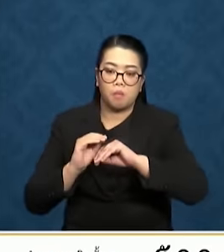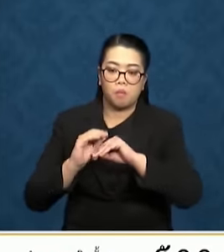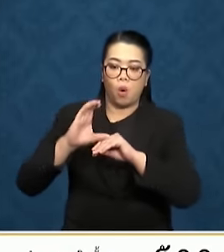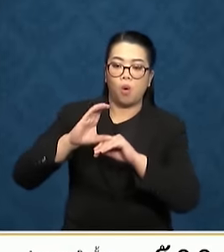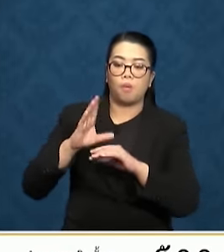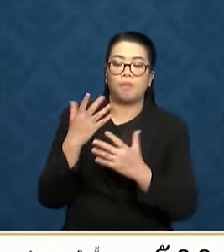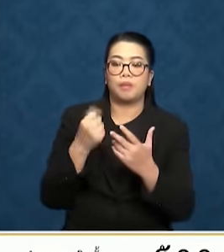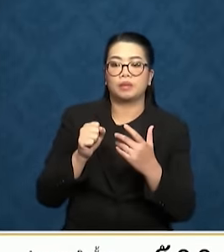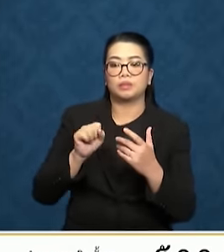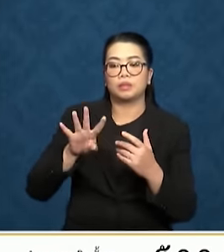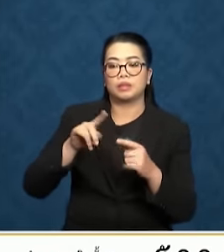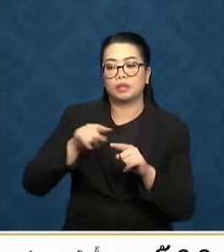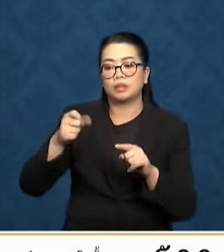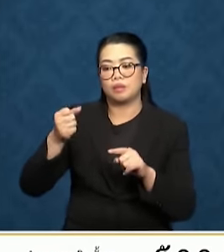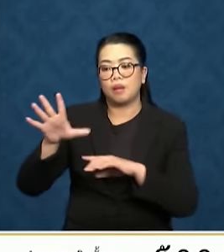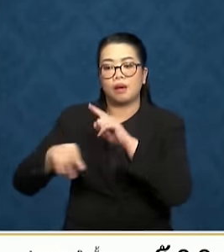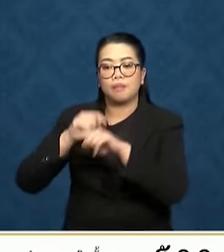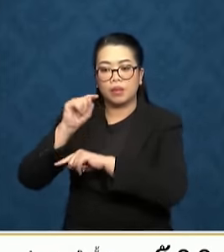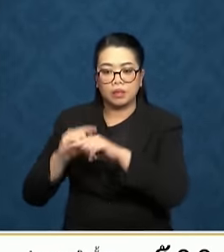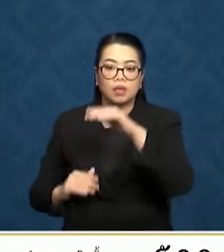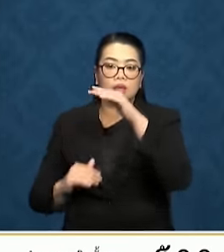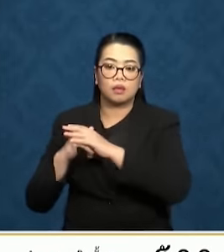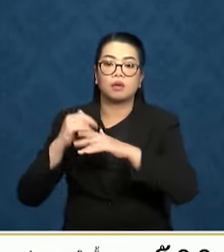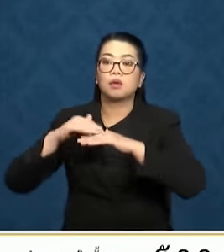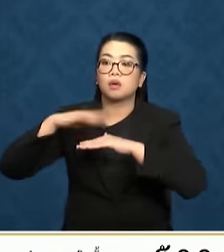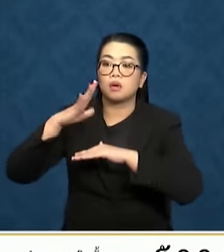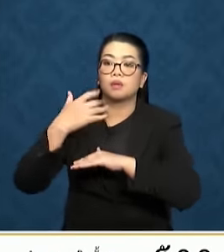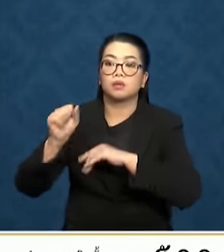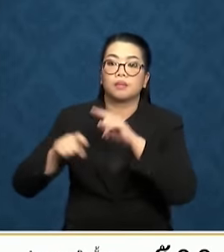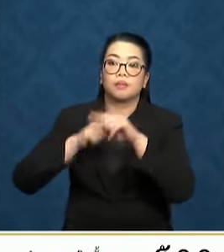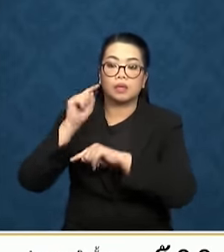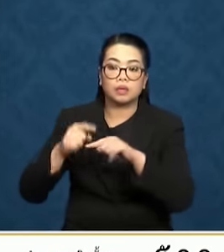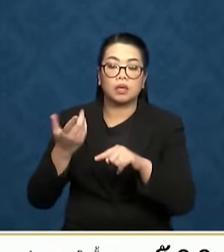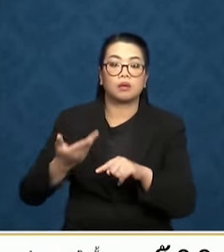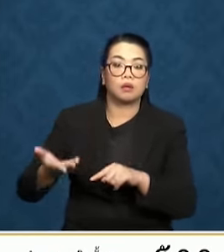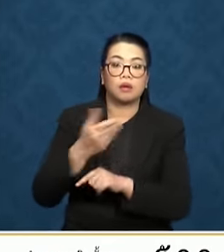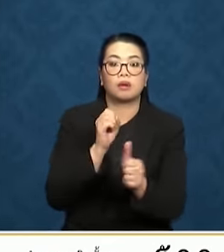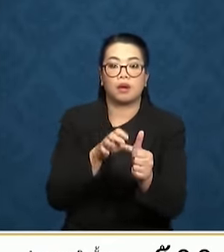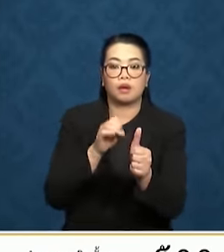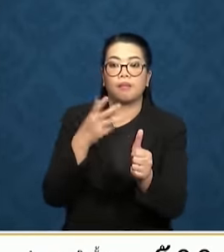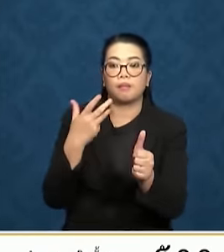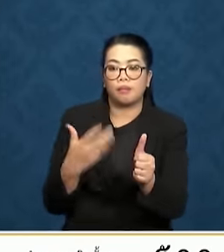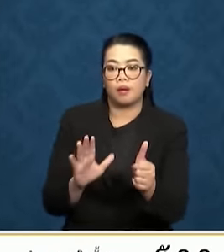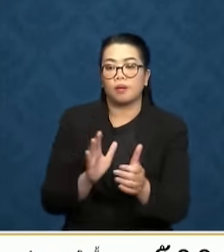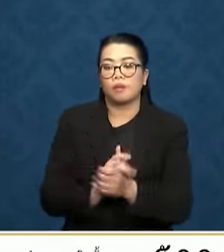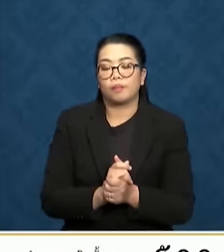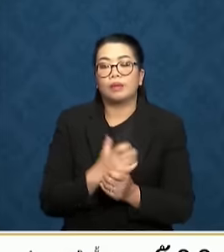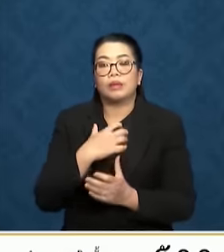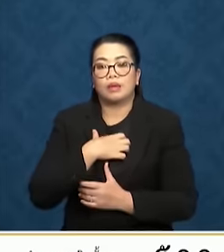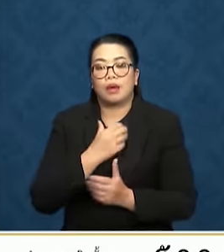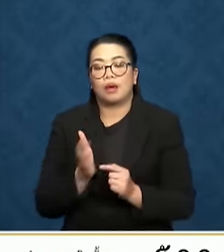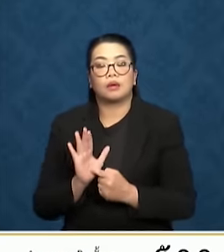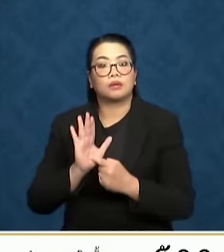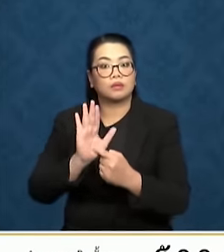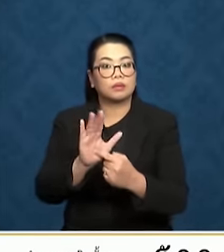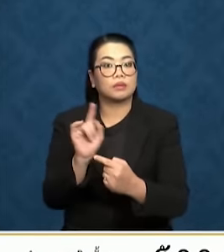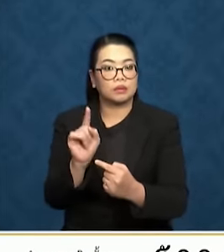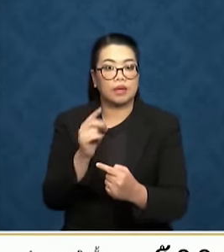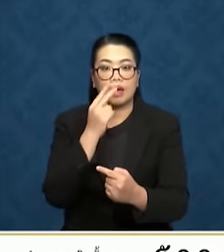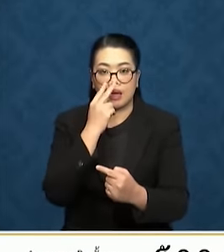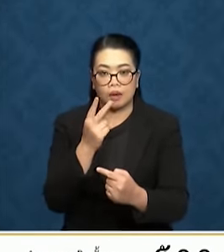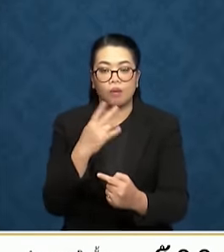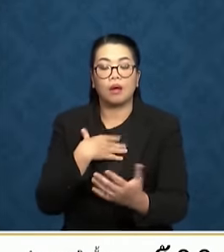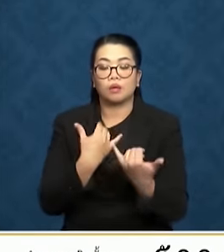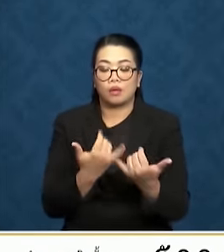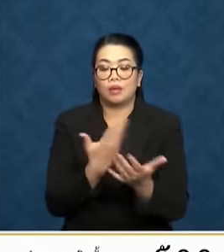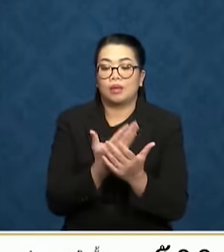ประมาณ14 15%เกิน 10%ที่หลายๆคนเคยแนะนำกันไว้ตรงนี้ที่ต้องการที่จะแสดงให้เห็นก็คือเพียงแต่ให้